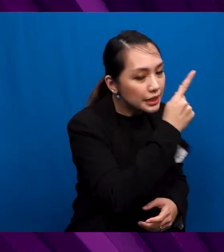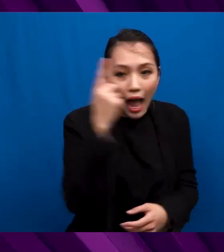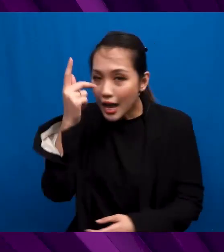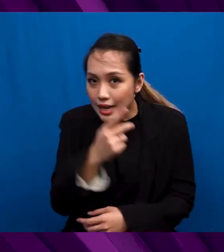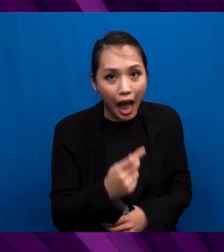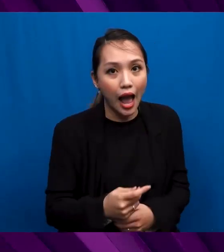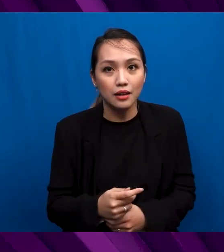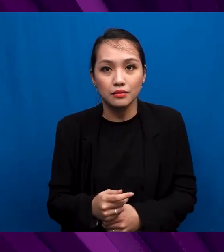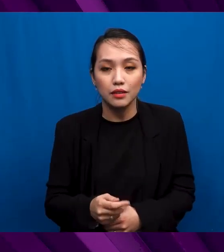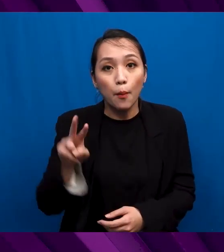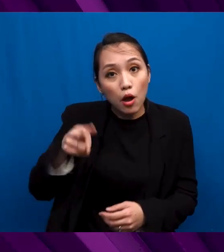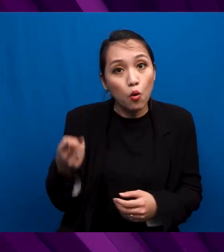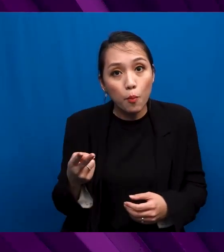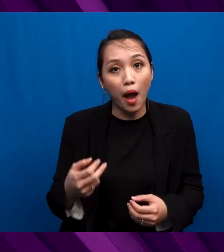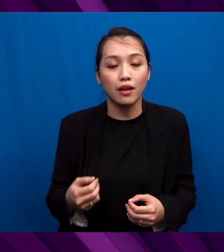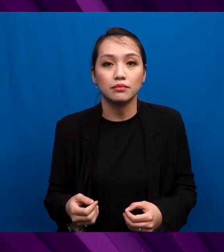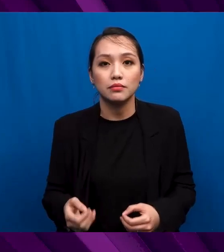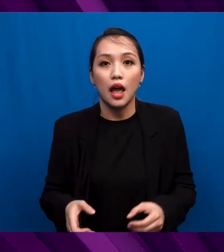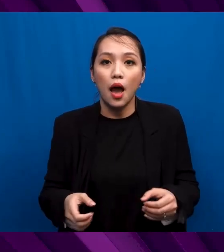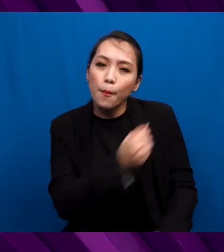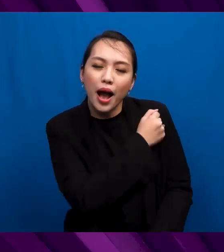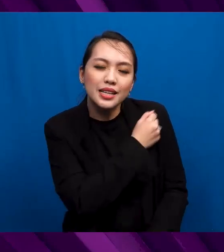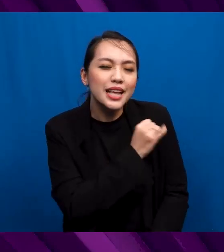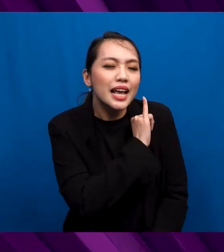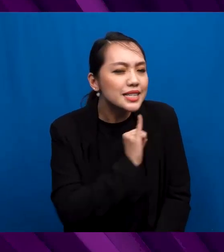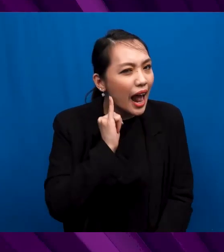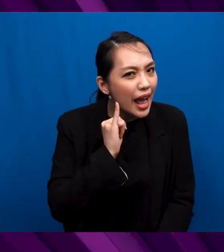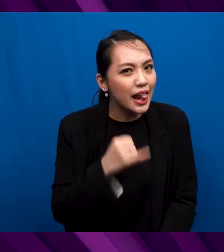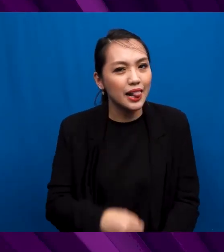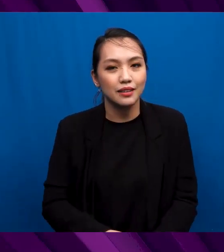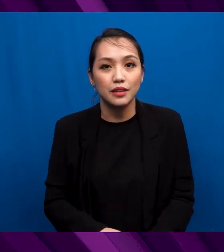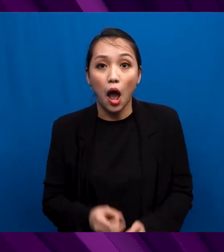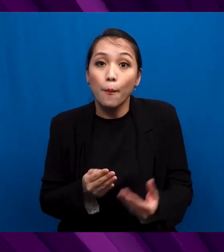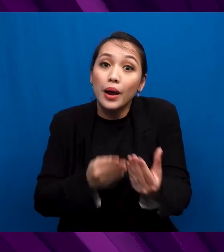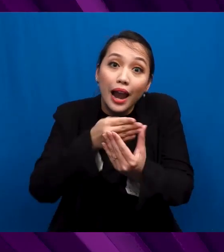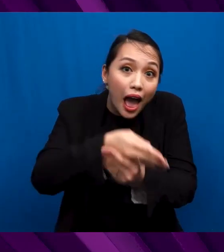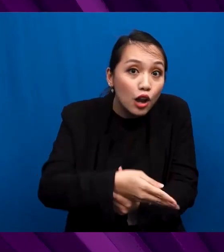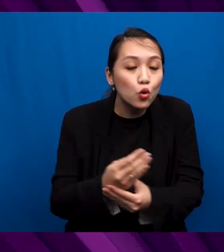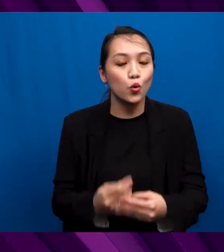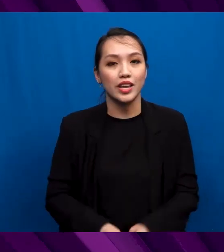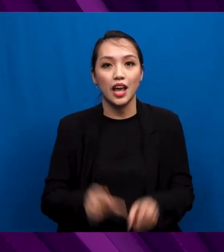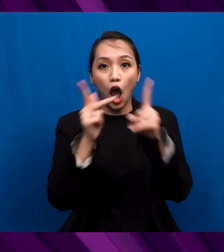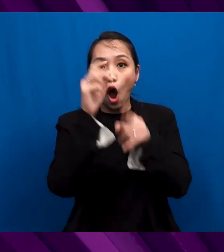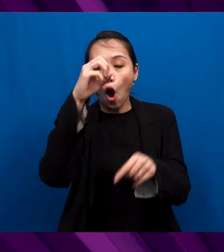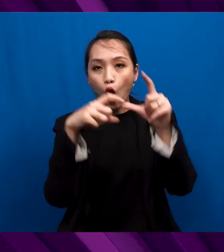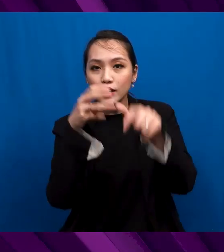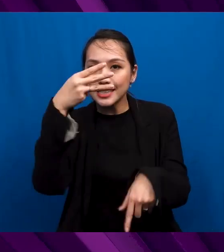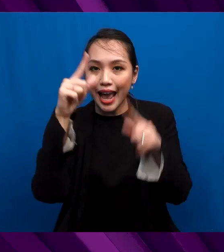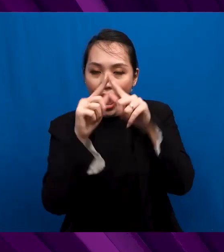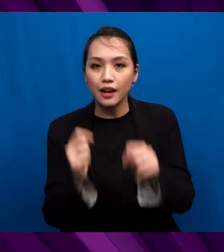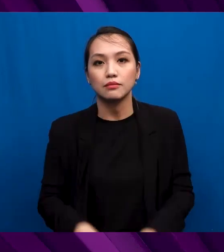itu masih ada kemuliaan. Sekalipun tidak banyak nabi atau apalagi raja, tidak banyak hamba-hamba Allah dari